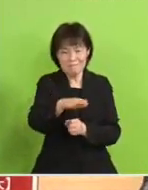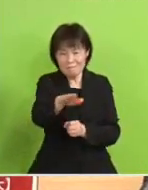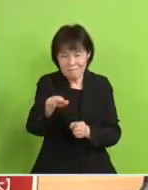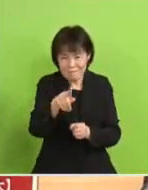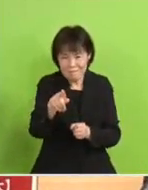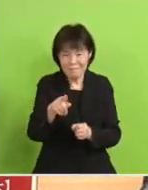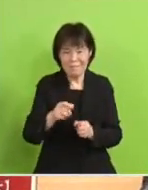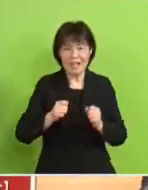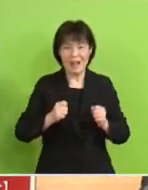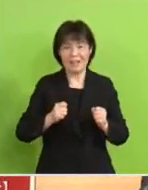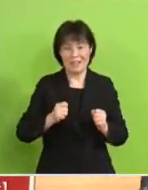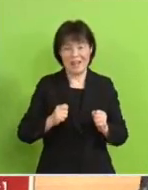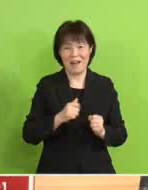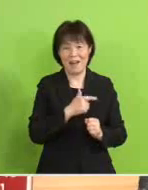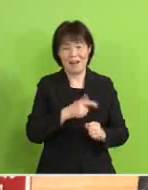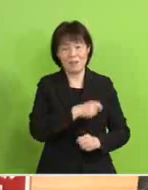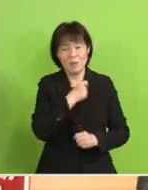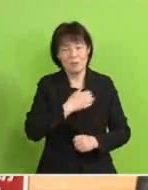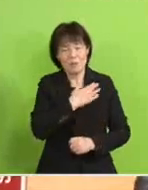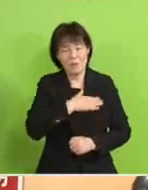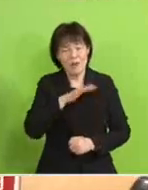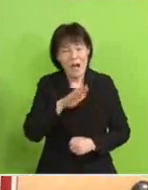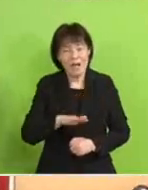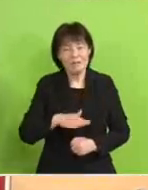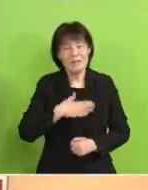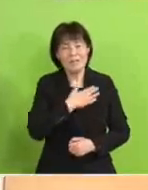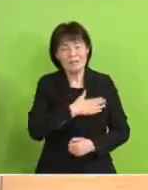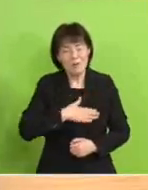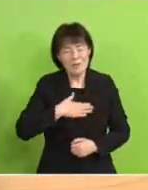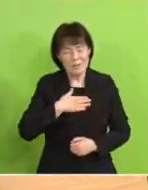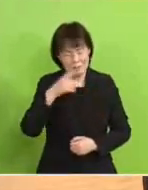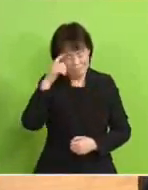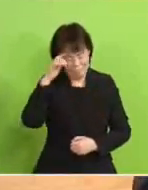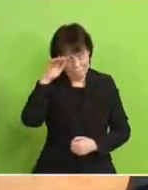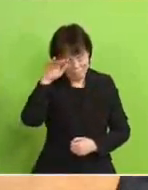思いがあったんだろうなという、そんなところにちょっとね、